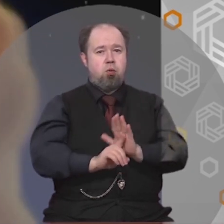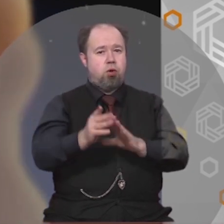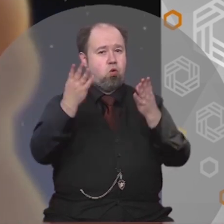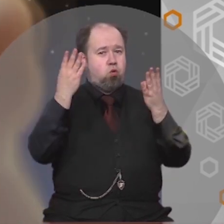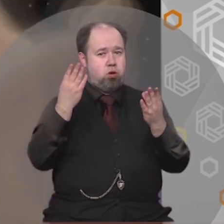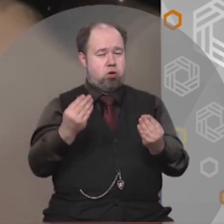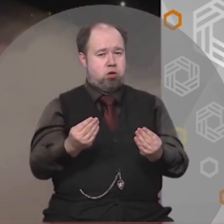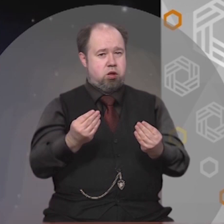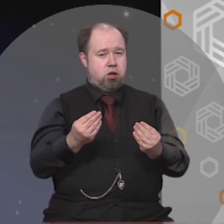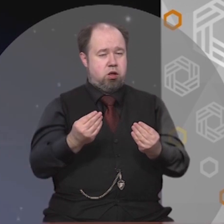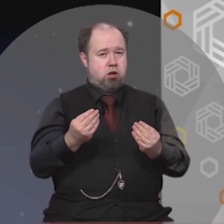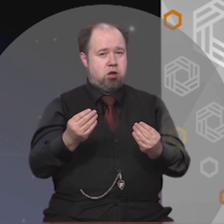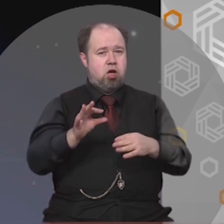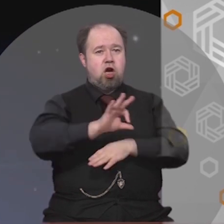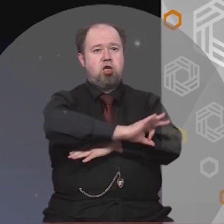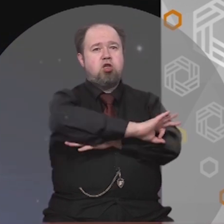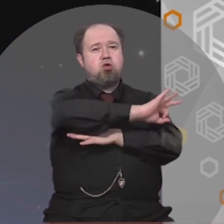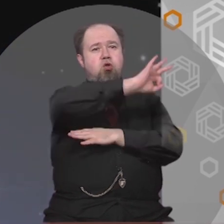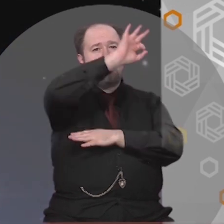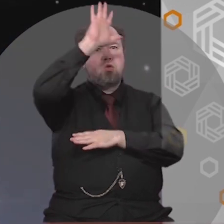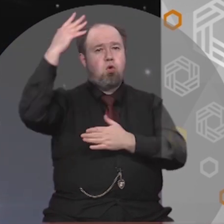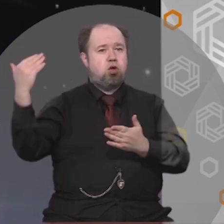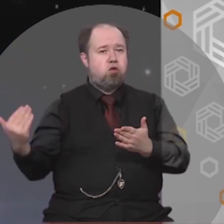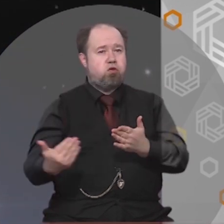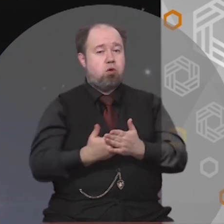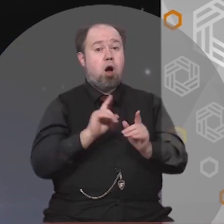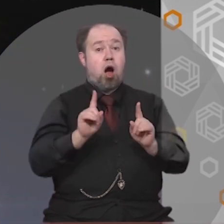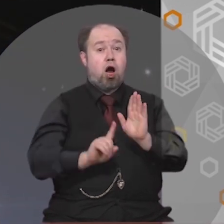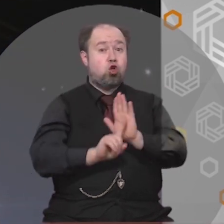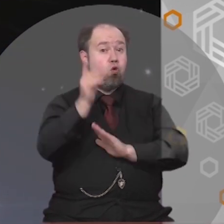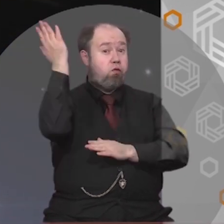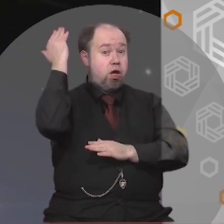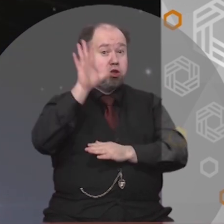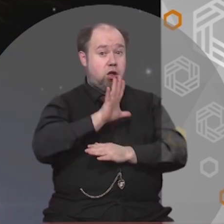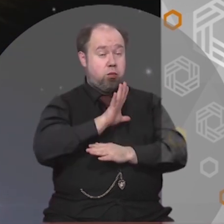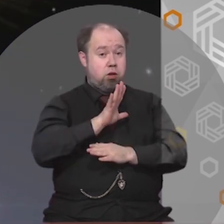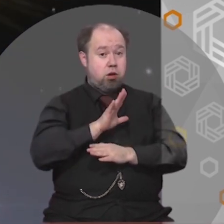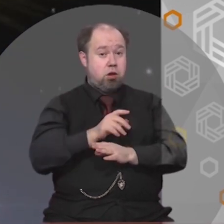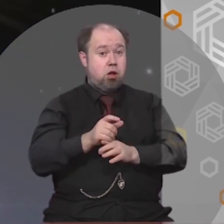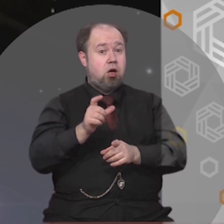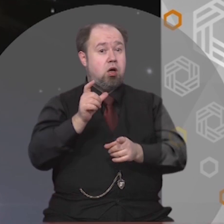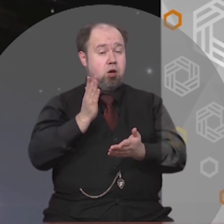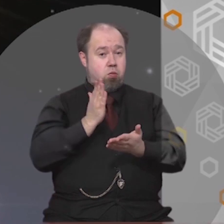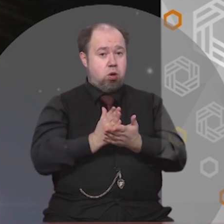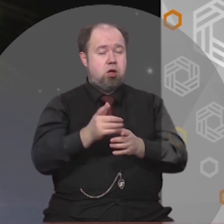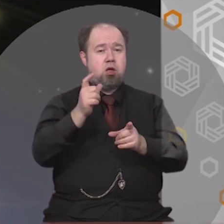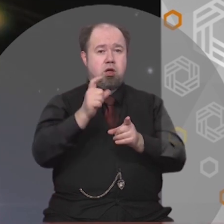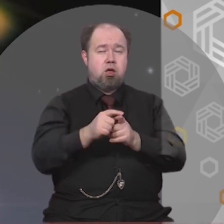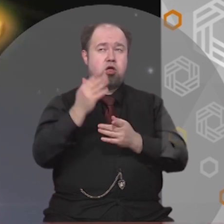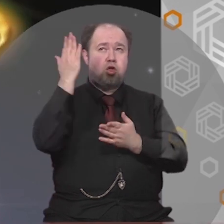Приходит день, и солнце всходит снова. А что вначале было? Было